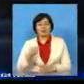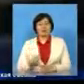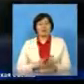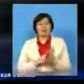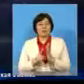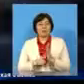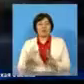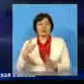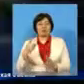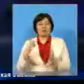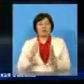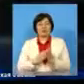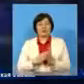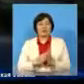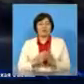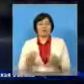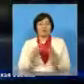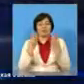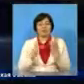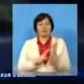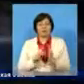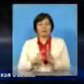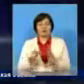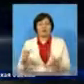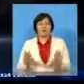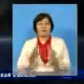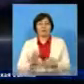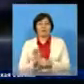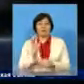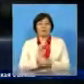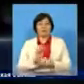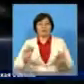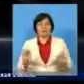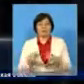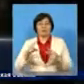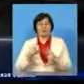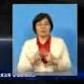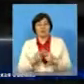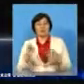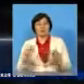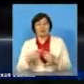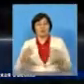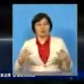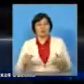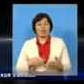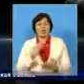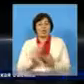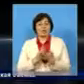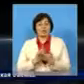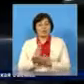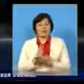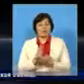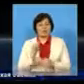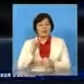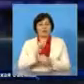поезде номер 109 загорелся багажный вагон. На место были направлены силы и техника департамента и прочих ответственных служб. Чтобы